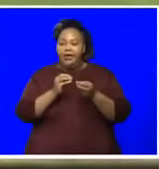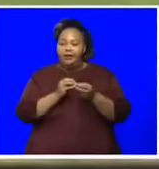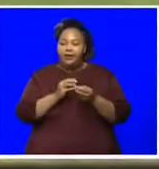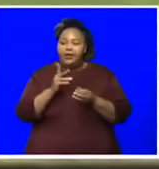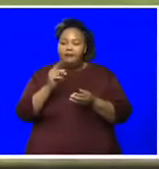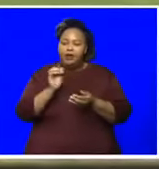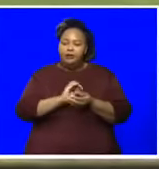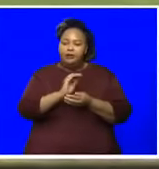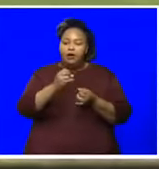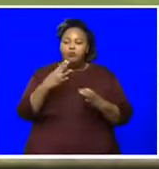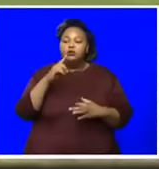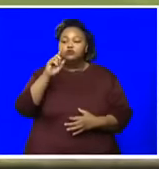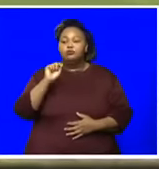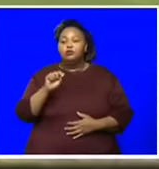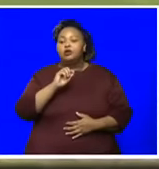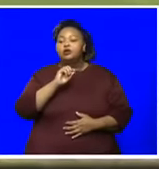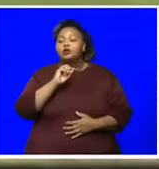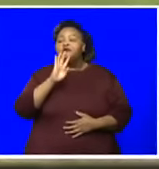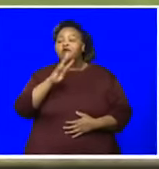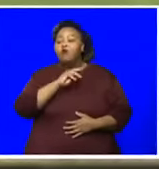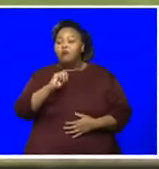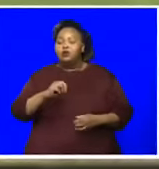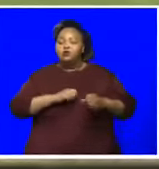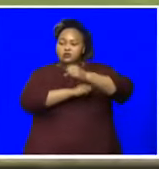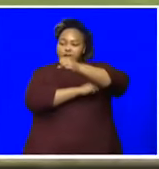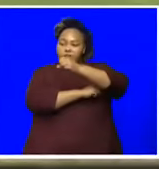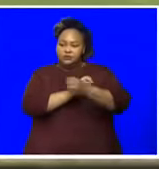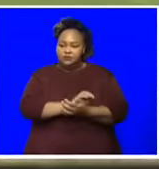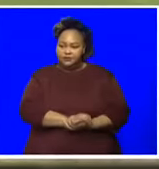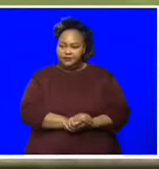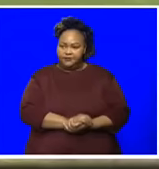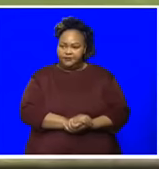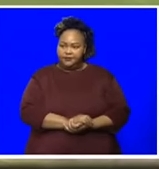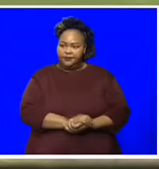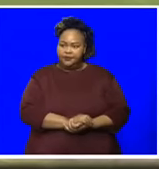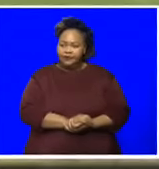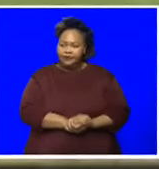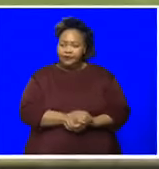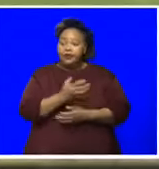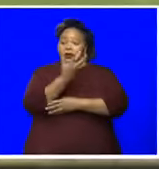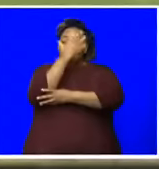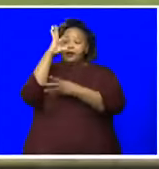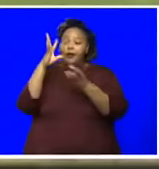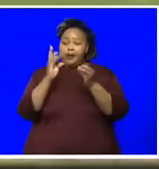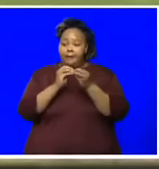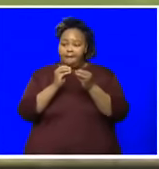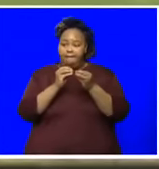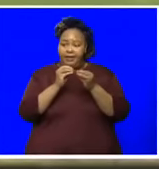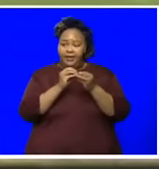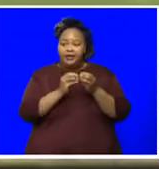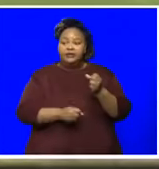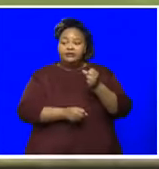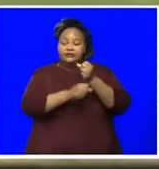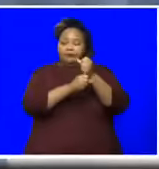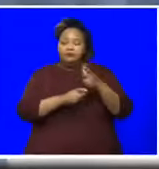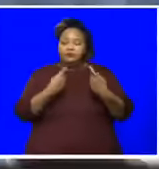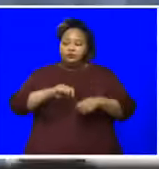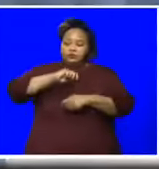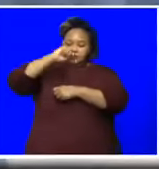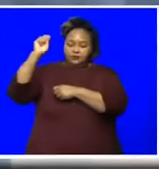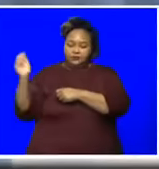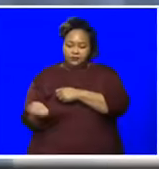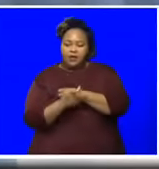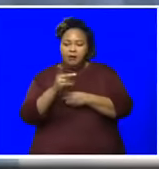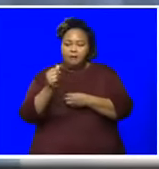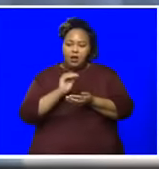lelikhulu-ke lemidlalo eligaluva lapha engonyeni ngesikhathi libhange First National Bank of Eswatini lisekela-ke umdlalo weligaluva ngemali le-1.4